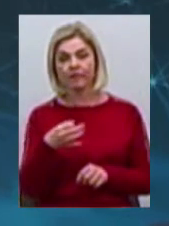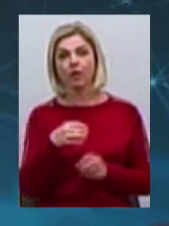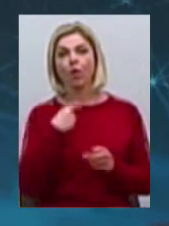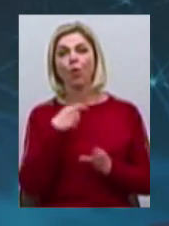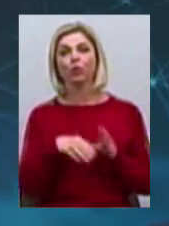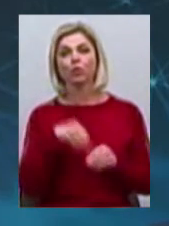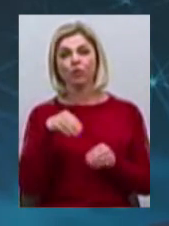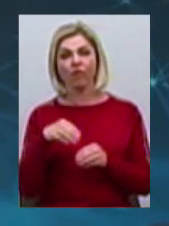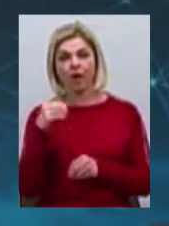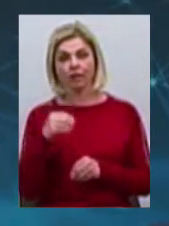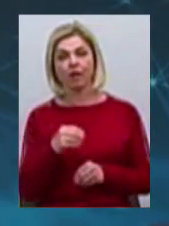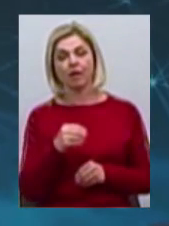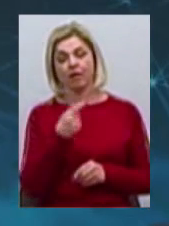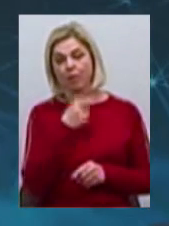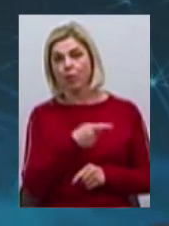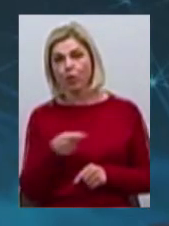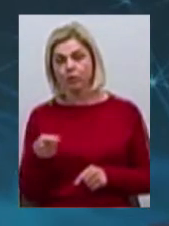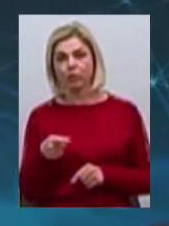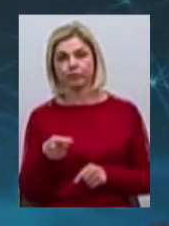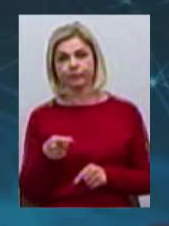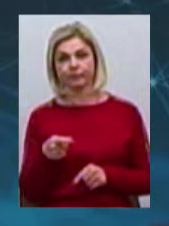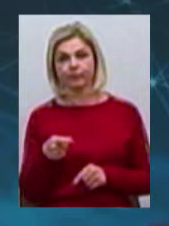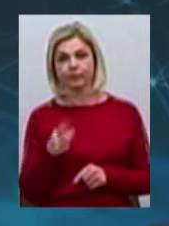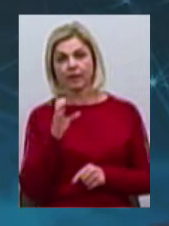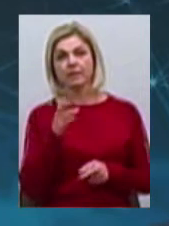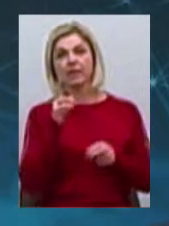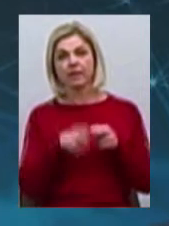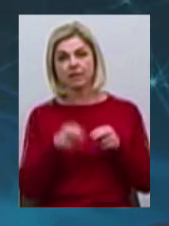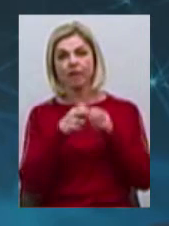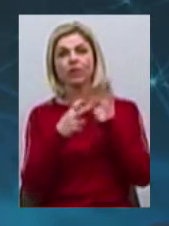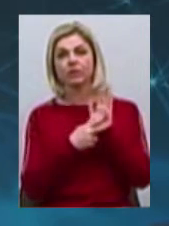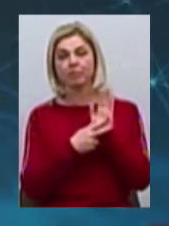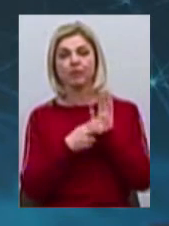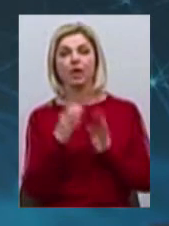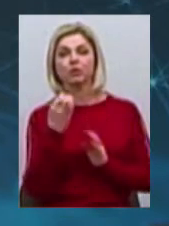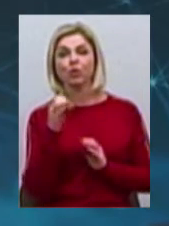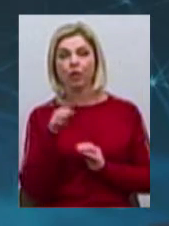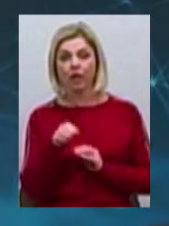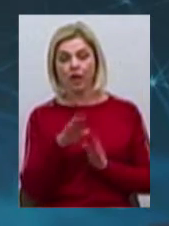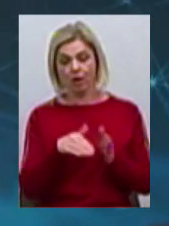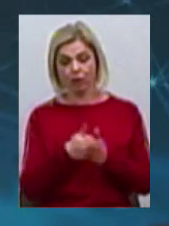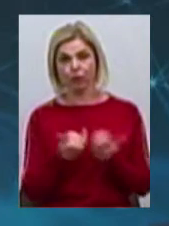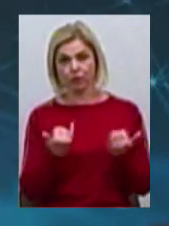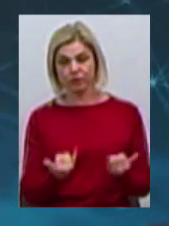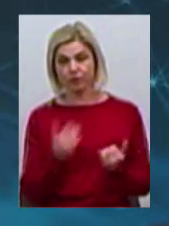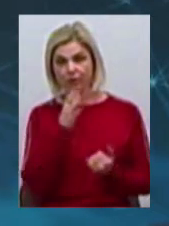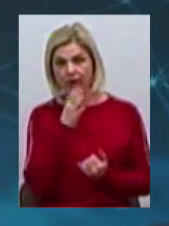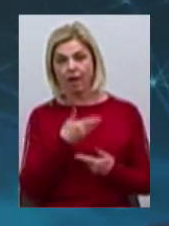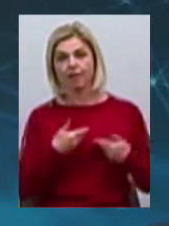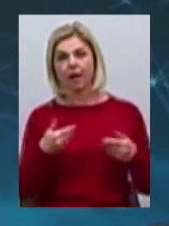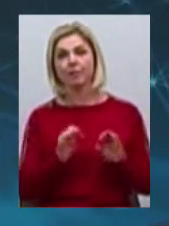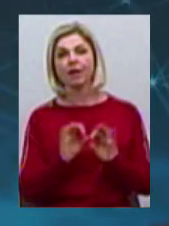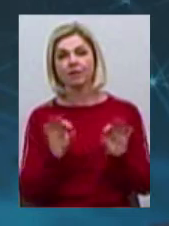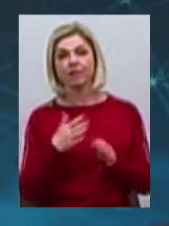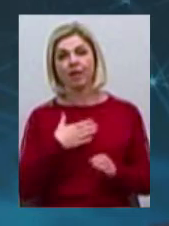голосувала протягом періоду з кінця 18 століття і майже до сьогодні, нам розповість